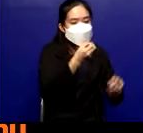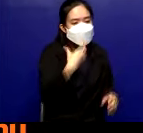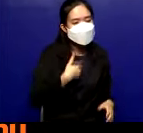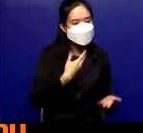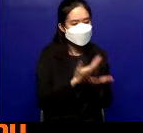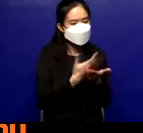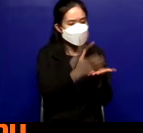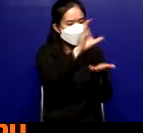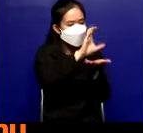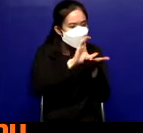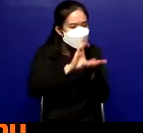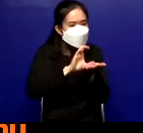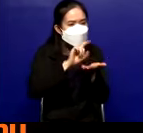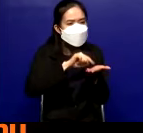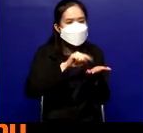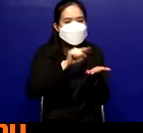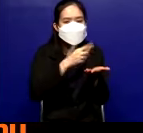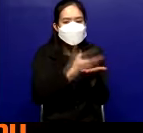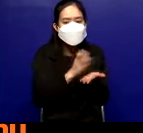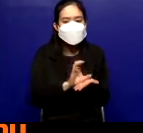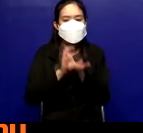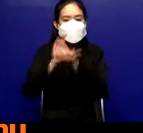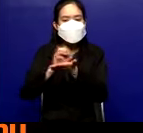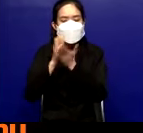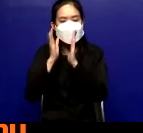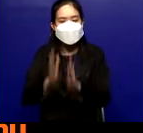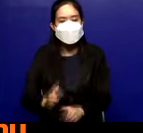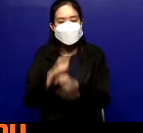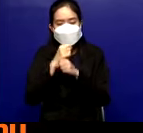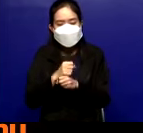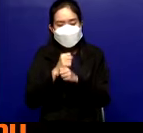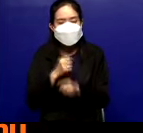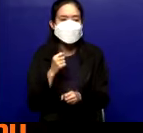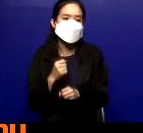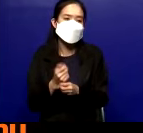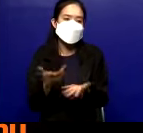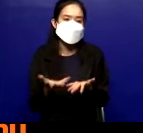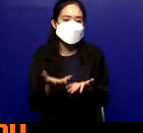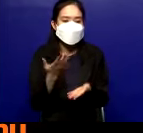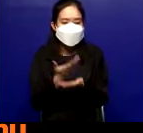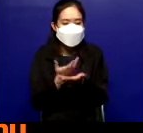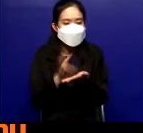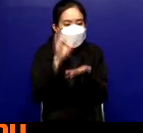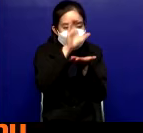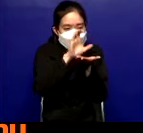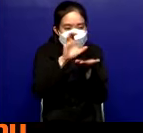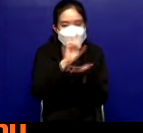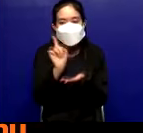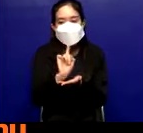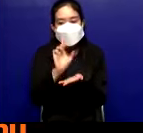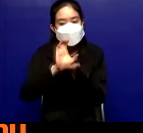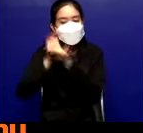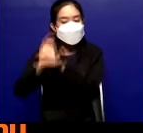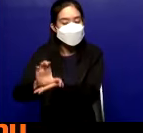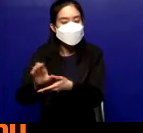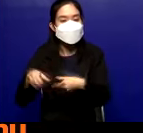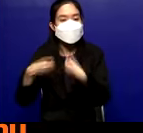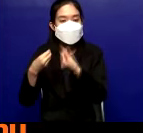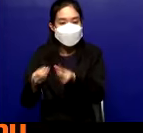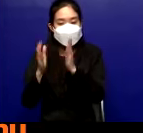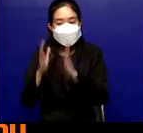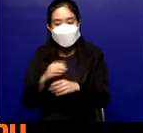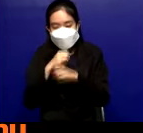บาททั่วหน้าตอนนี้เรามีผู้สูงอายุเกือบ12ล้านคนจะเพิ่มงบประมาณอีกเพียง 73,000 ล้านบา